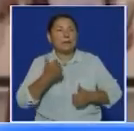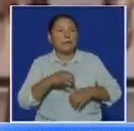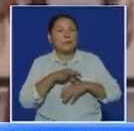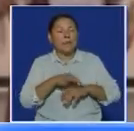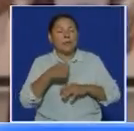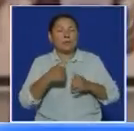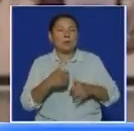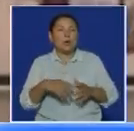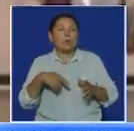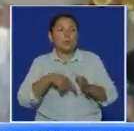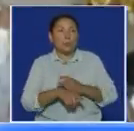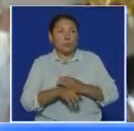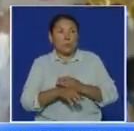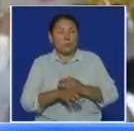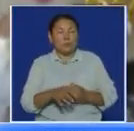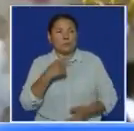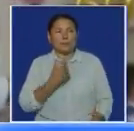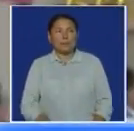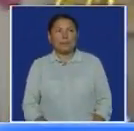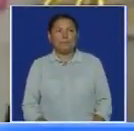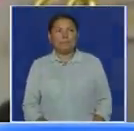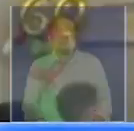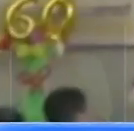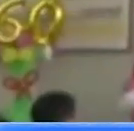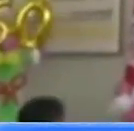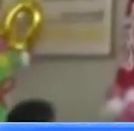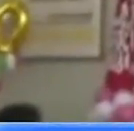жүлделі орын алып, топ жарып жүр. Айман Нұрмағанбет, Берікбол Төлекбай, Каспий ақпарат.